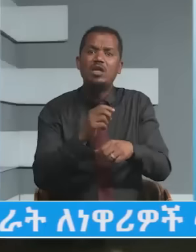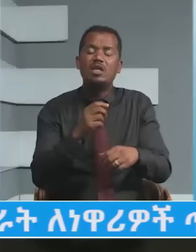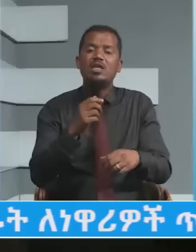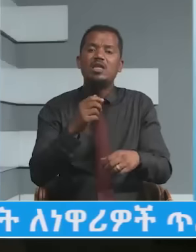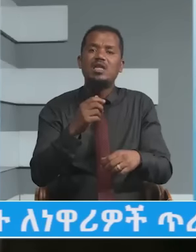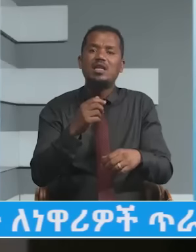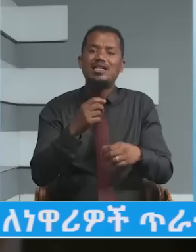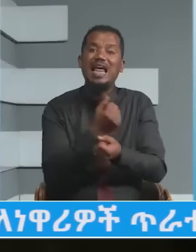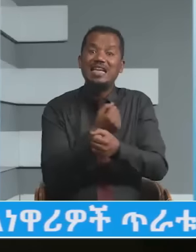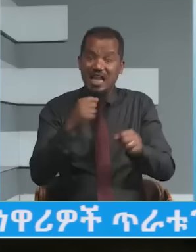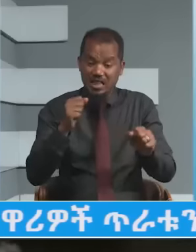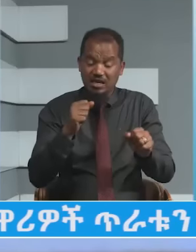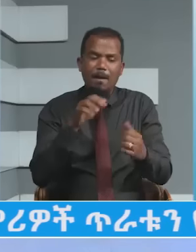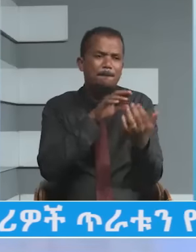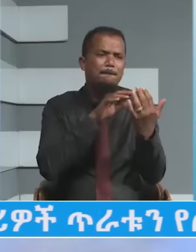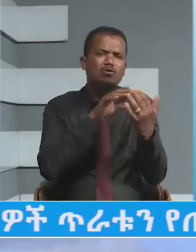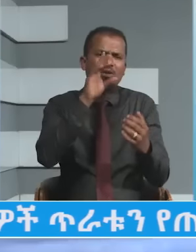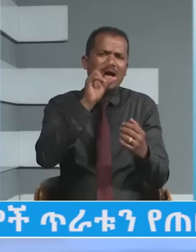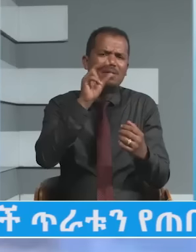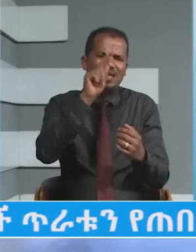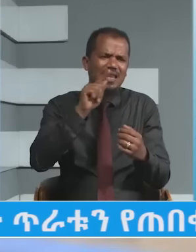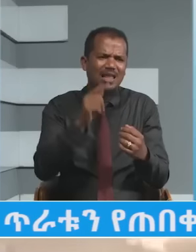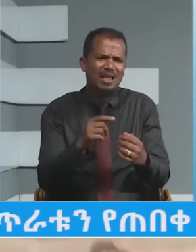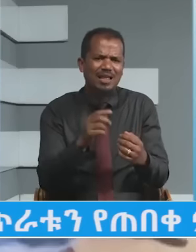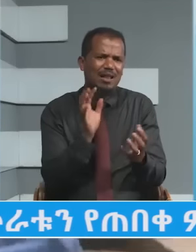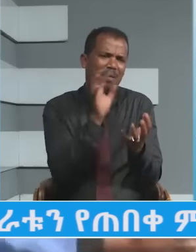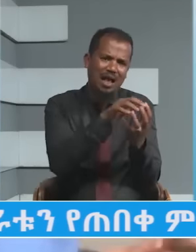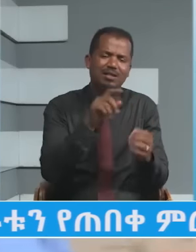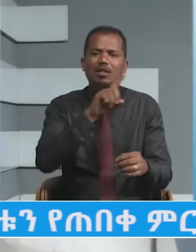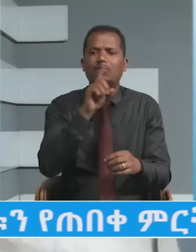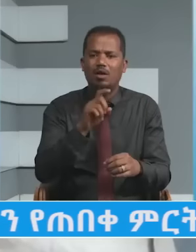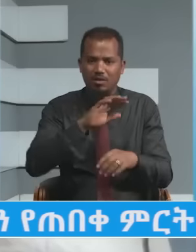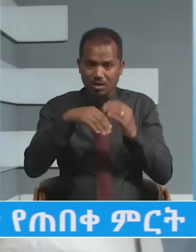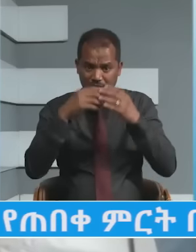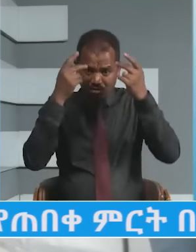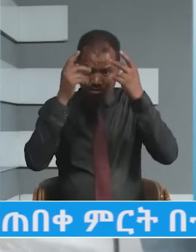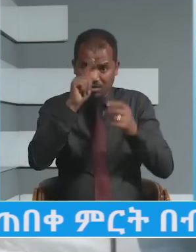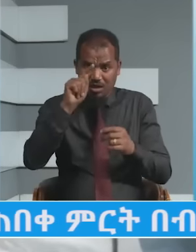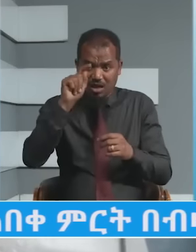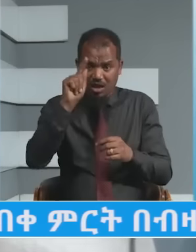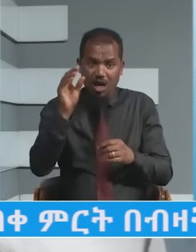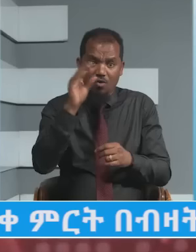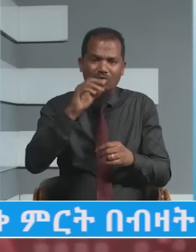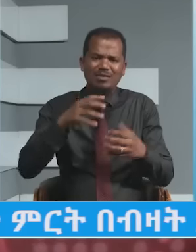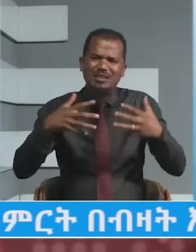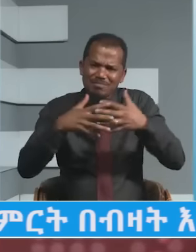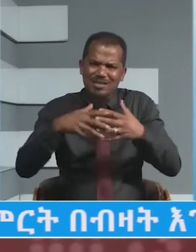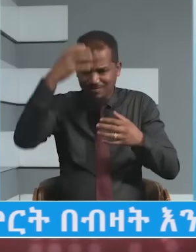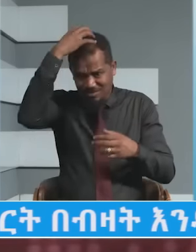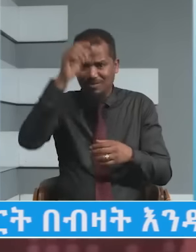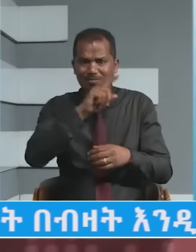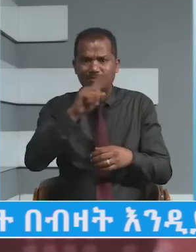ሚኒስተር ኢታማር ቤን ጌበር በጦር ካቢኔው ውስጥ ለመካተት ጠይቀዋል። ጠቅላይ ሚኒስትር ቤንያሚን ኔታንያሁ ጥምር